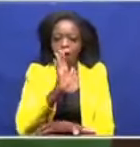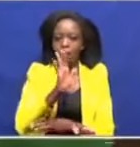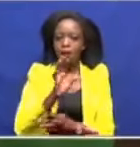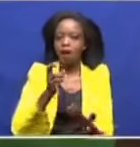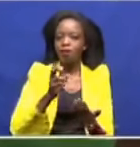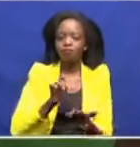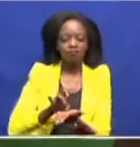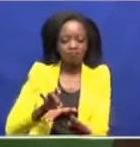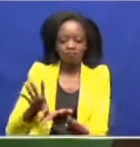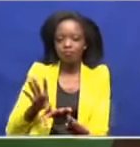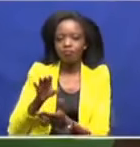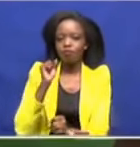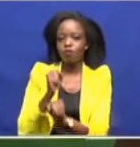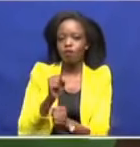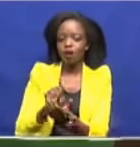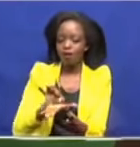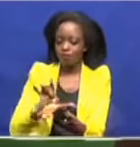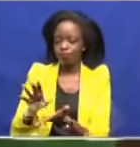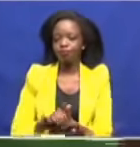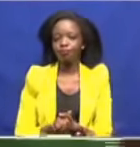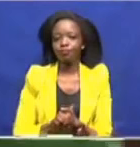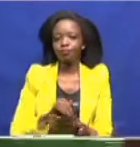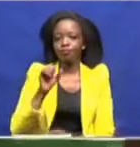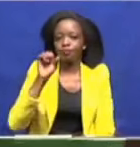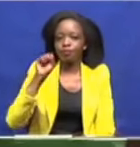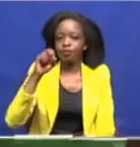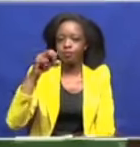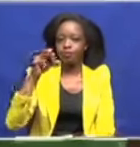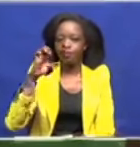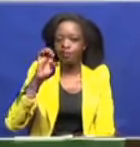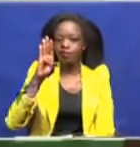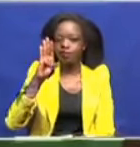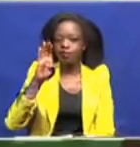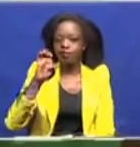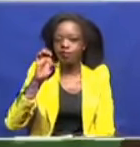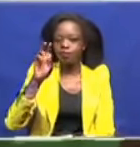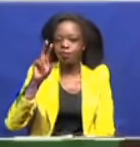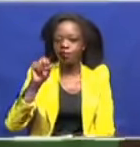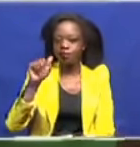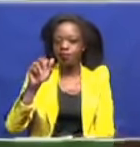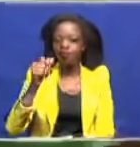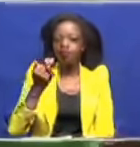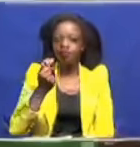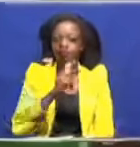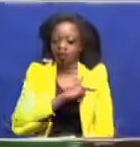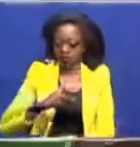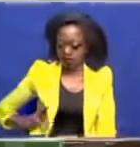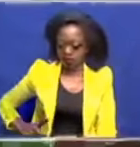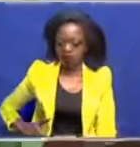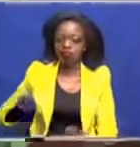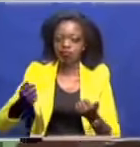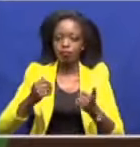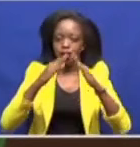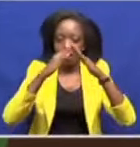kung'olewa mamlakani. Shebna alikuwa ni mkuu wa nyumba